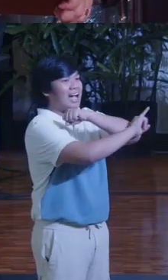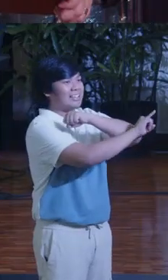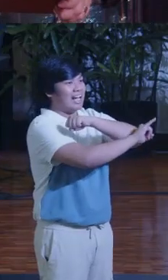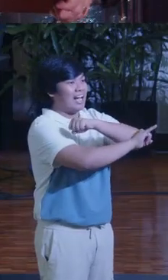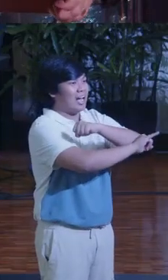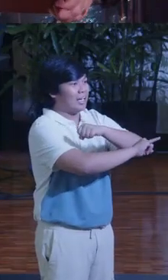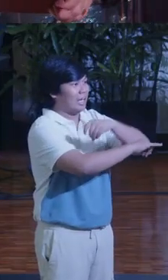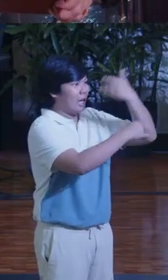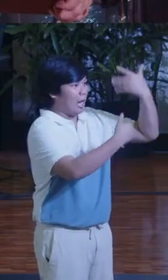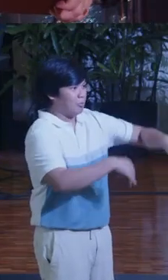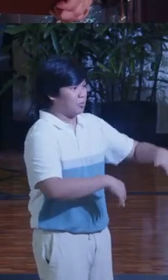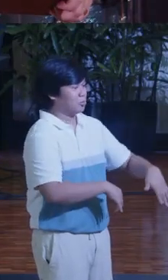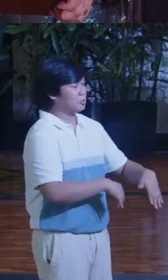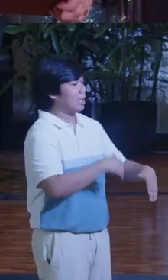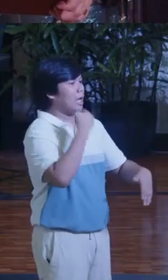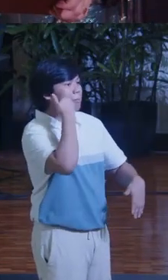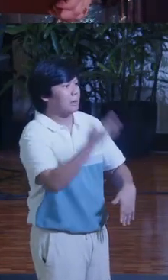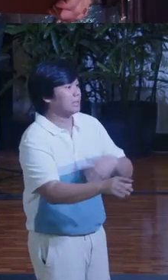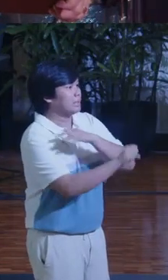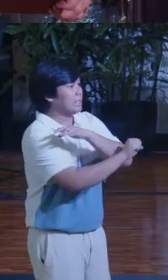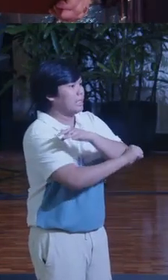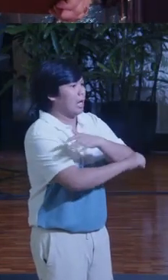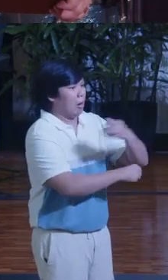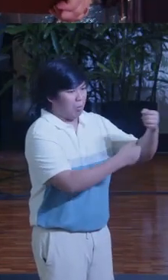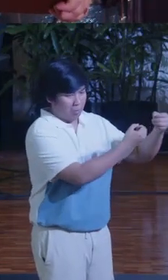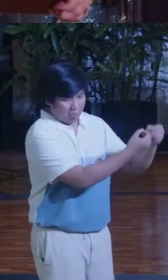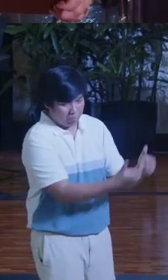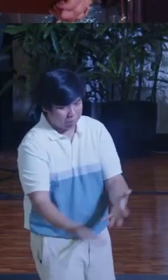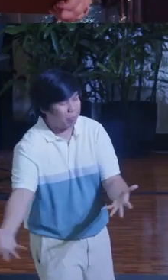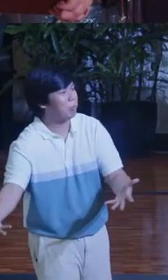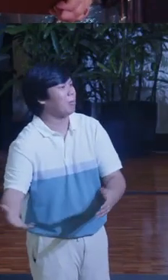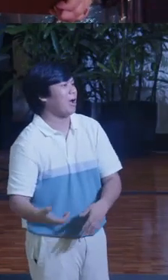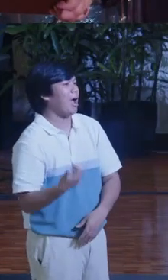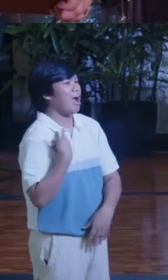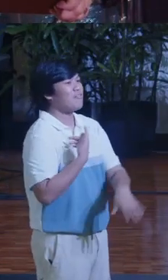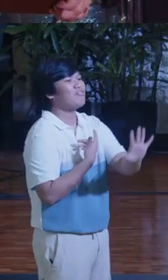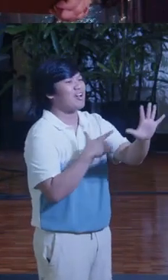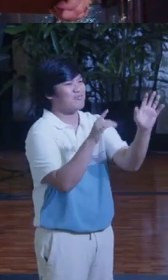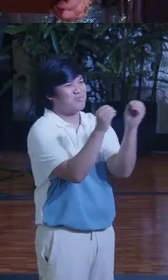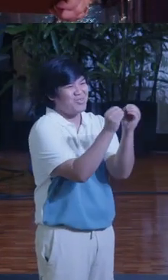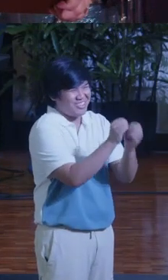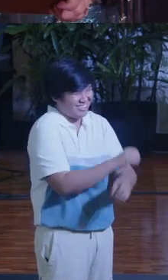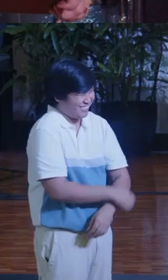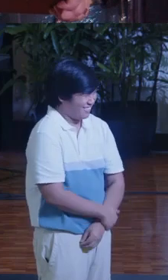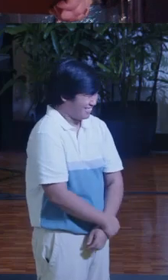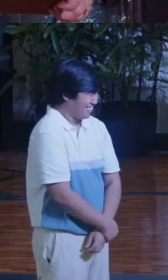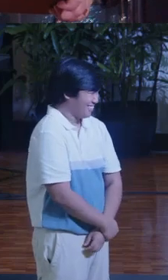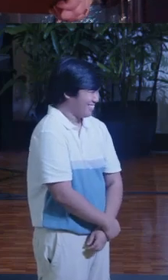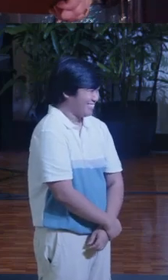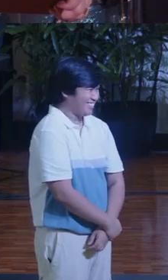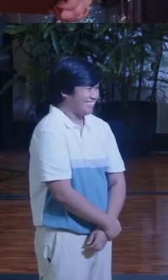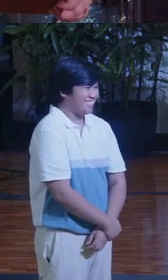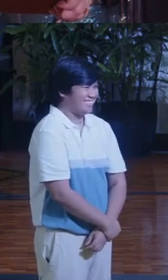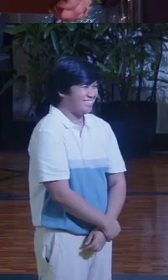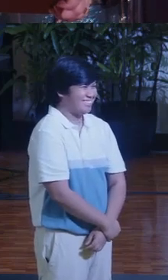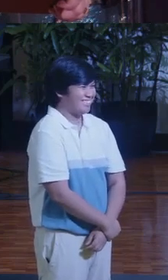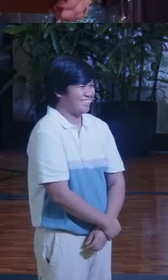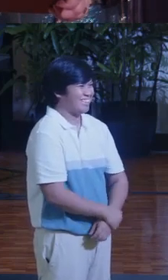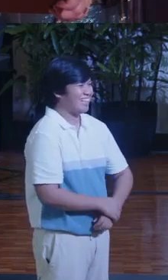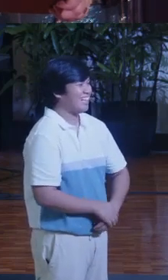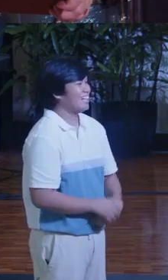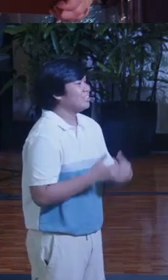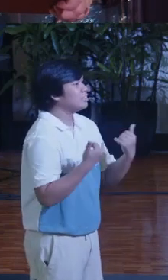So dahil ibinalik ng Diyos, ang sabi sa Hebrews 11, si Abraham ay parang patay